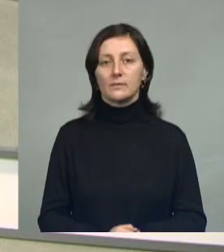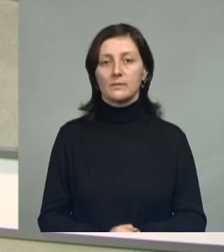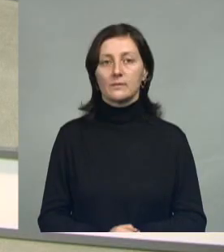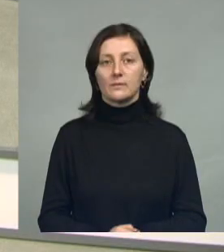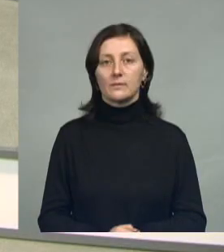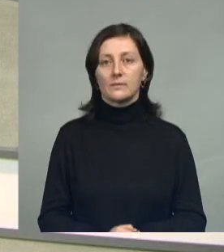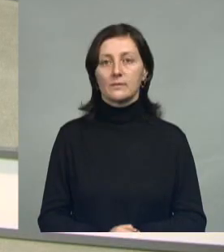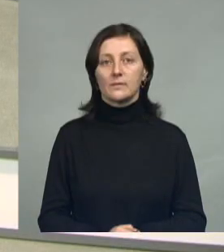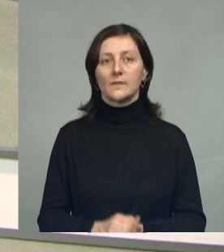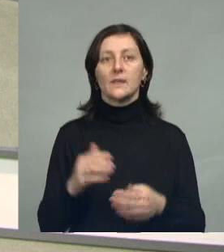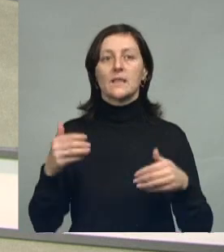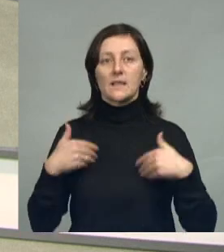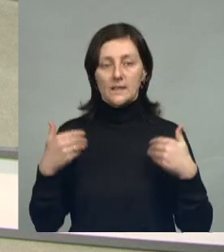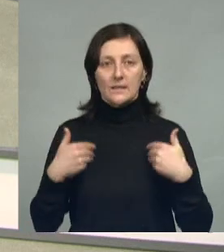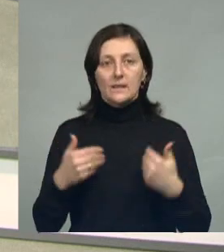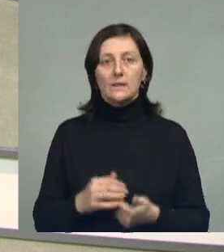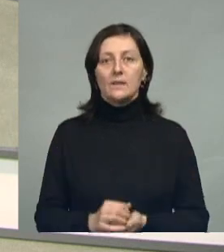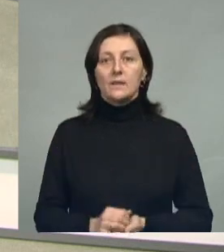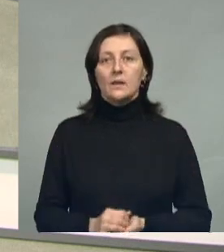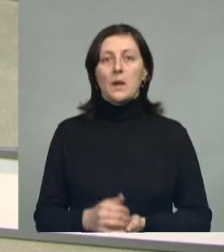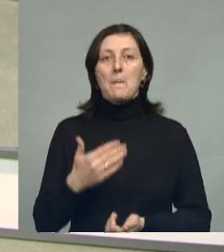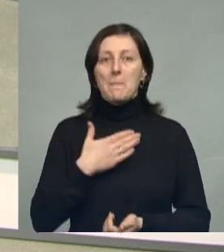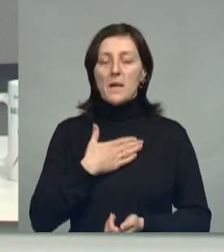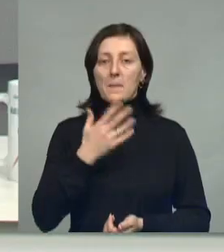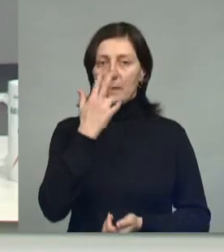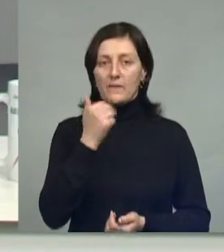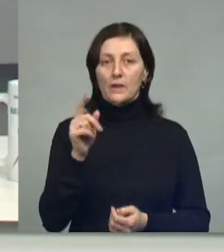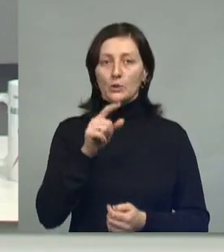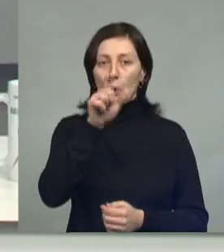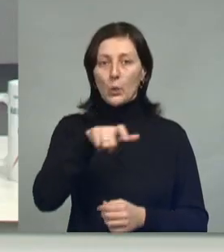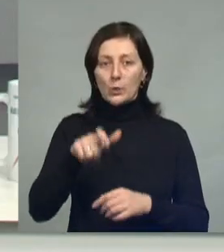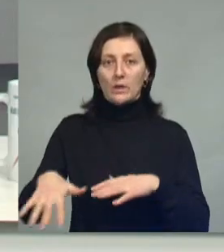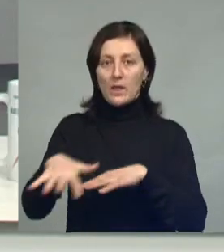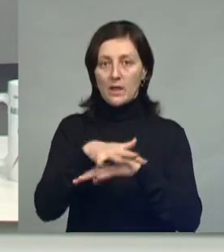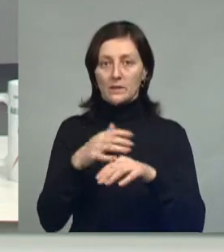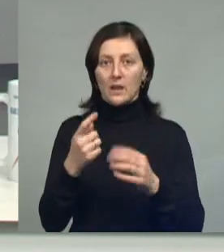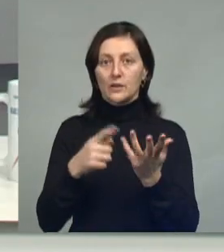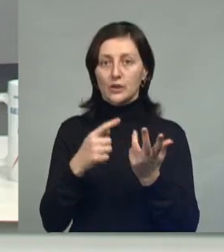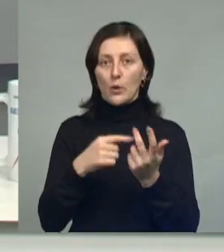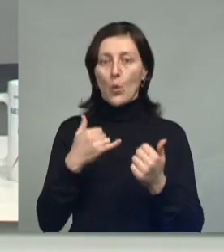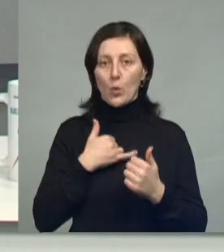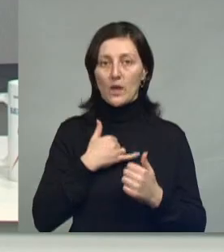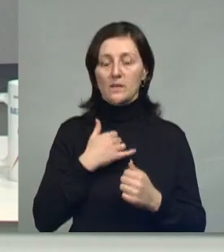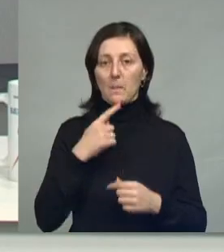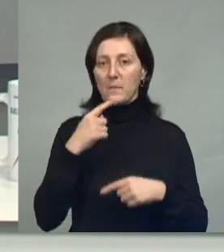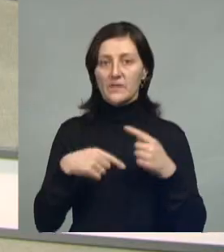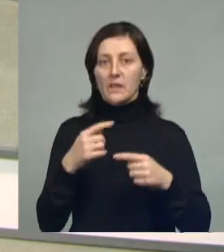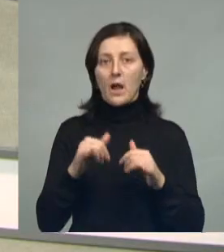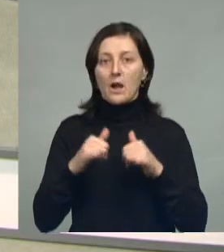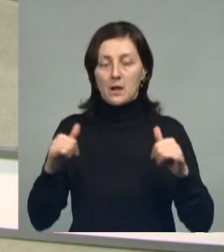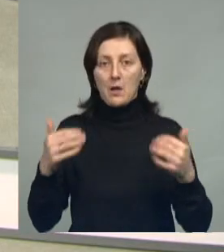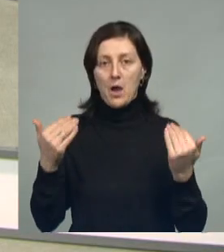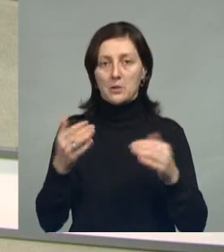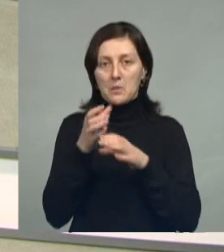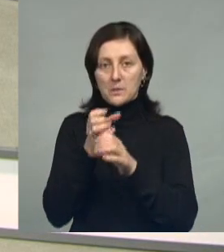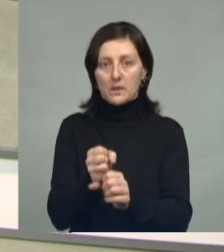лиза здравствует привет лёша но мы то привыкли что численность населения у нас в регионе постепенно растет а почему сейчас падения